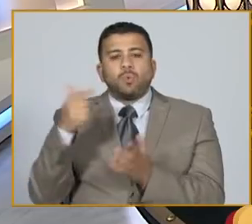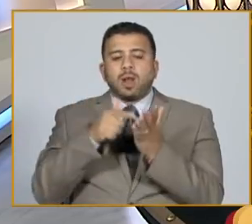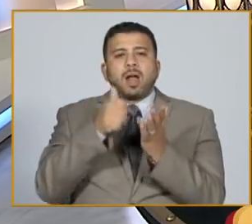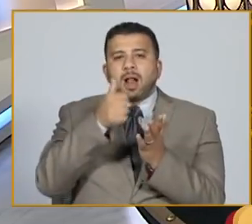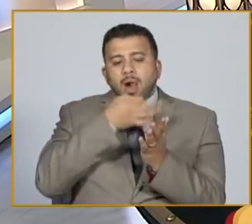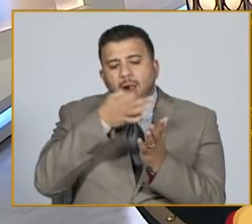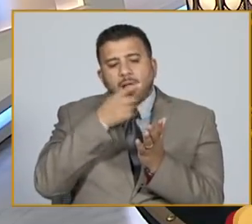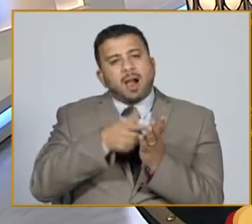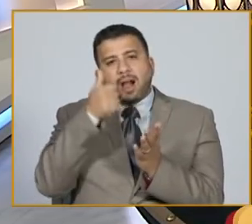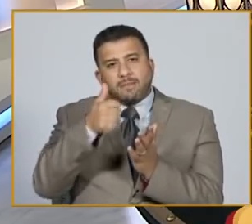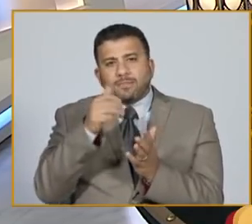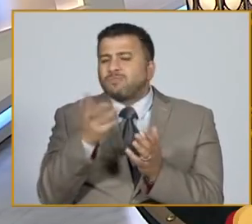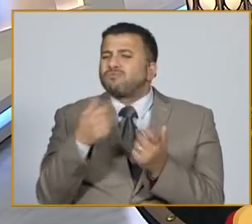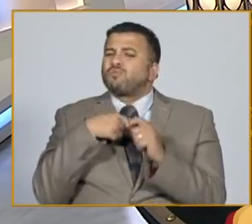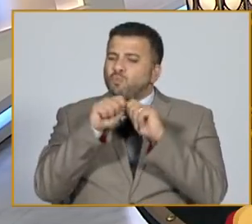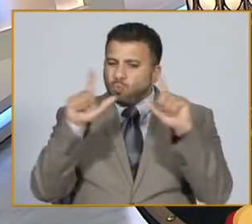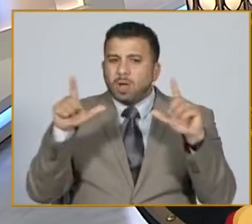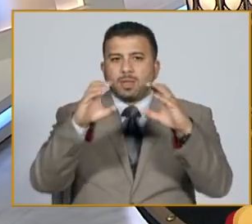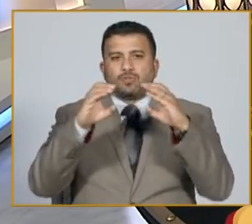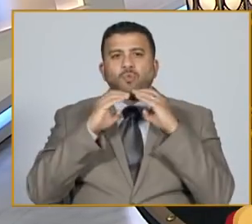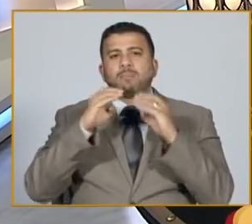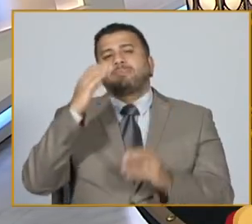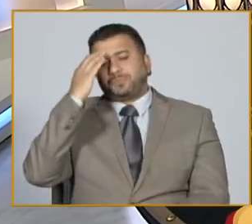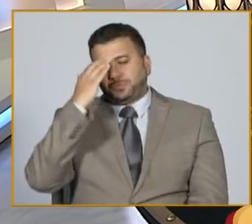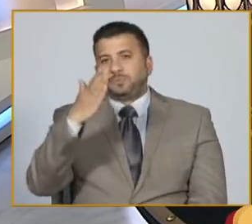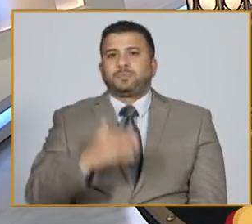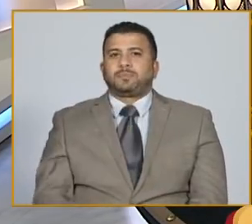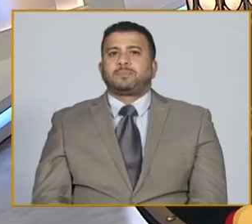علي. مشكور، بارك الله فيك. فيك بارك، مرحبا.